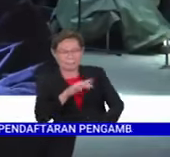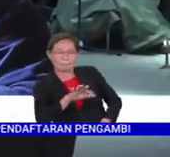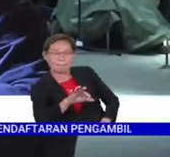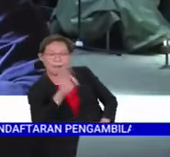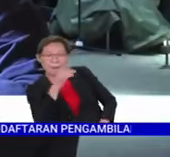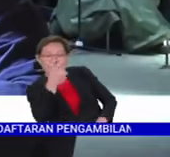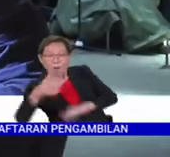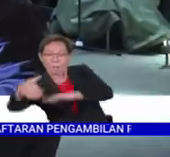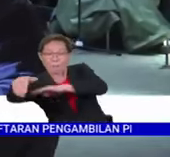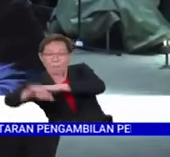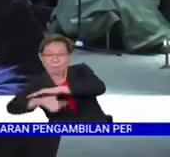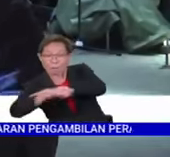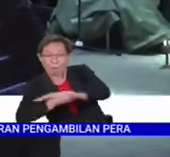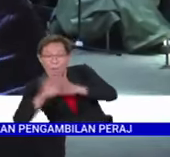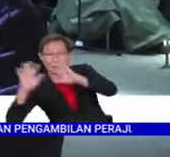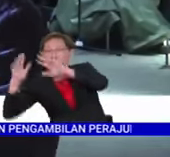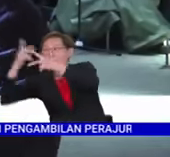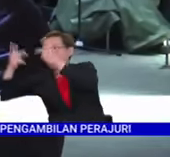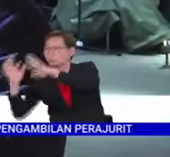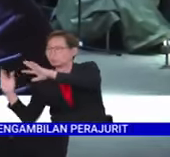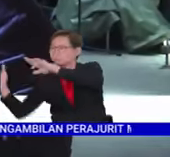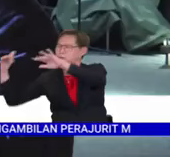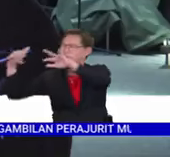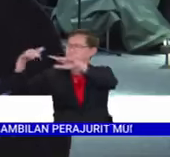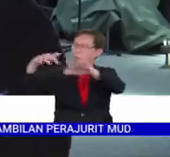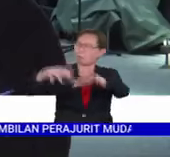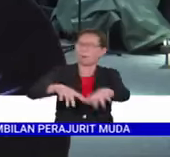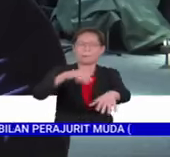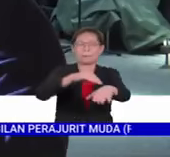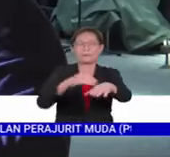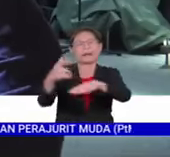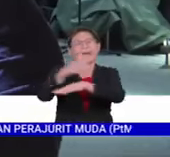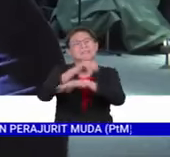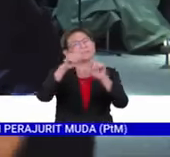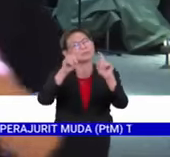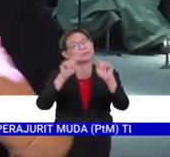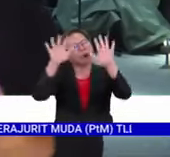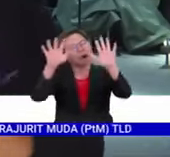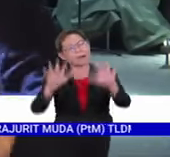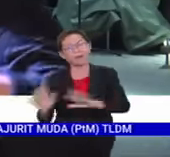kerana pantai ini hanya menjadi tumpuan pelancong hanya pada hujung minggu saja.